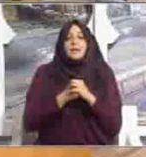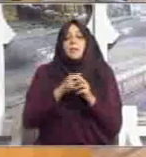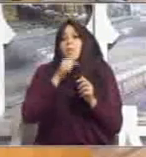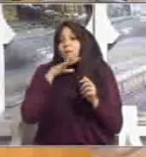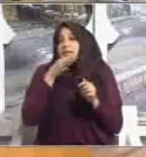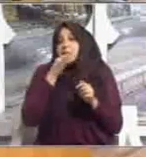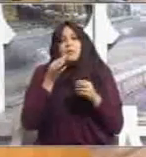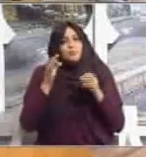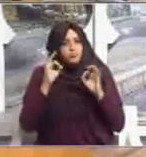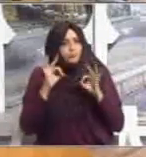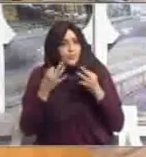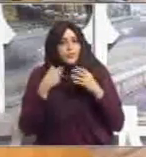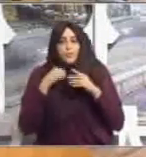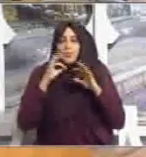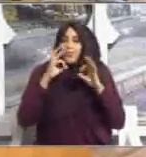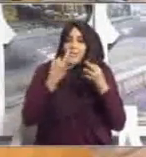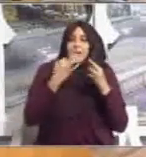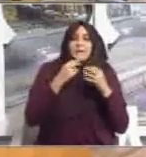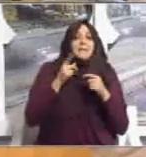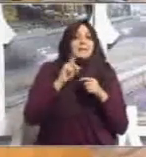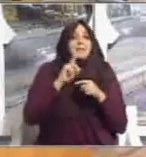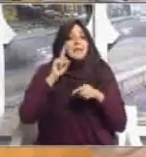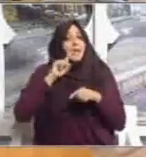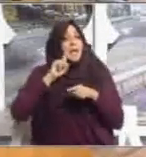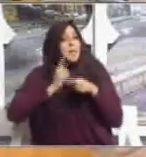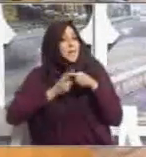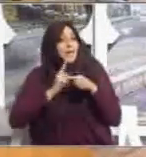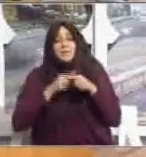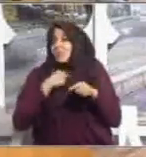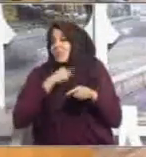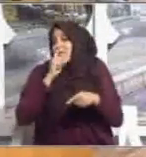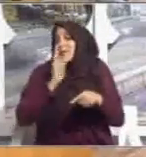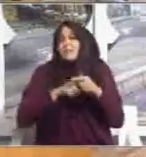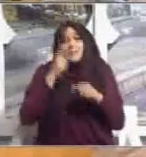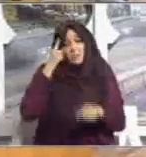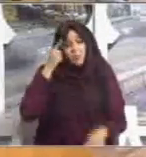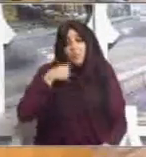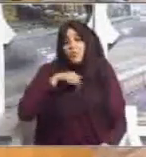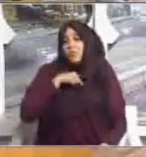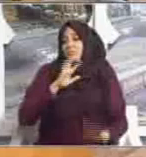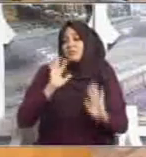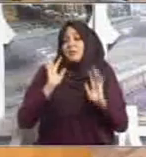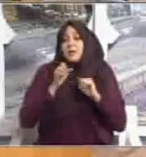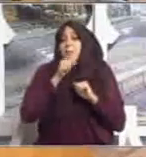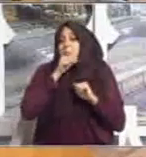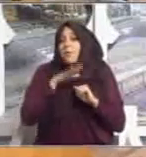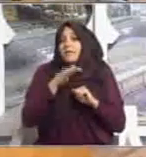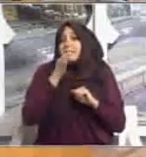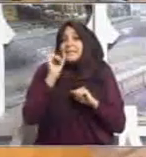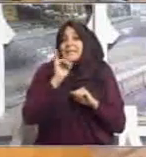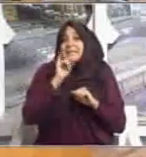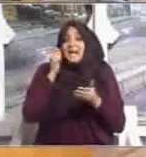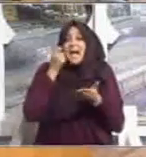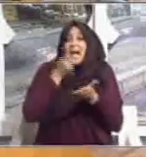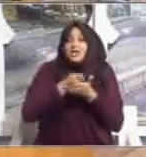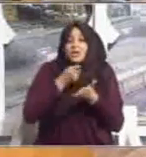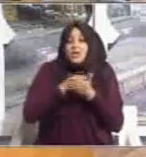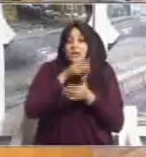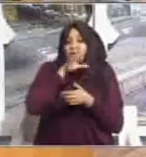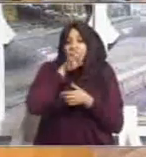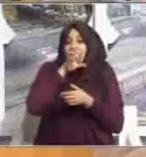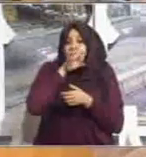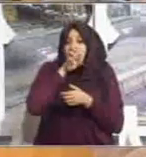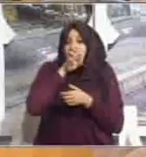نبيحها لأنفسنا، والتي حرمها نحرمها لأنفسنا. النبي صلى الله عليه وسلم يقول: من اقتنى كلبا